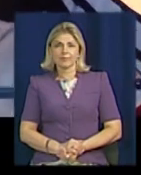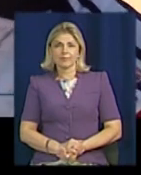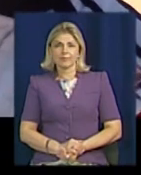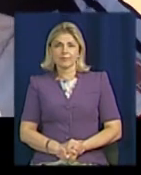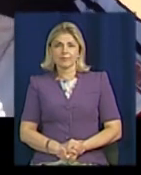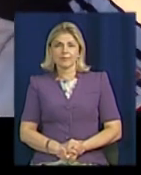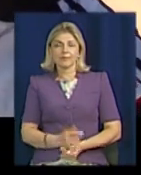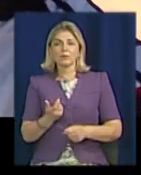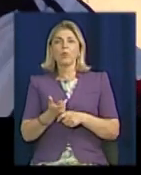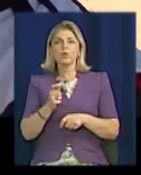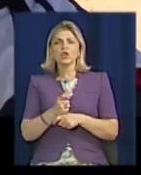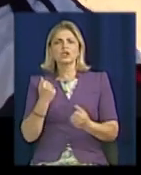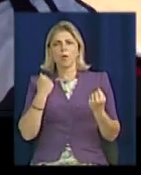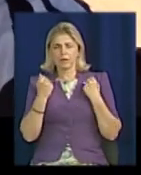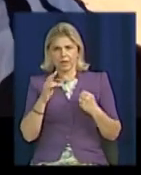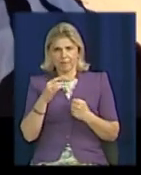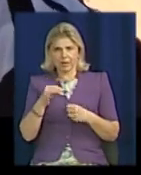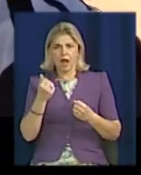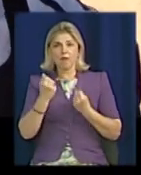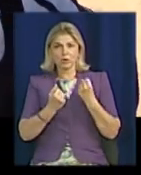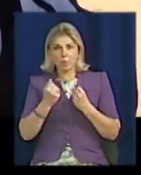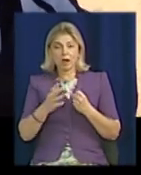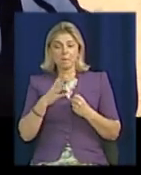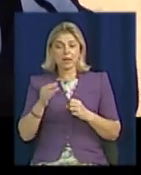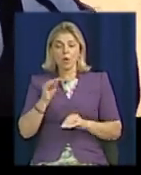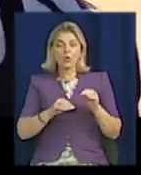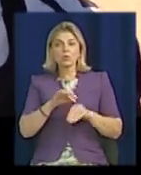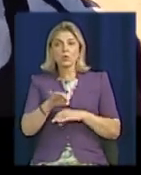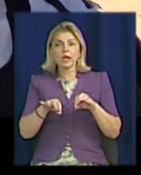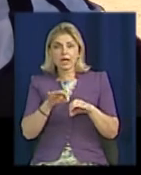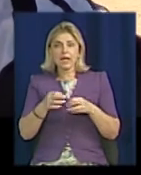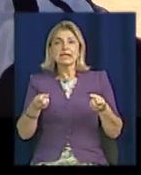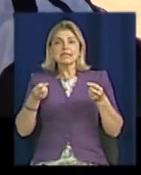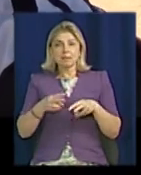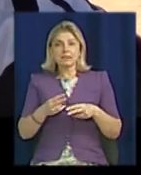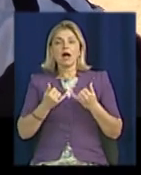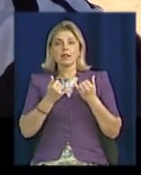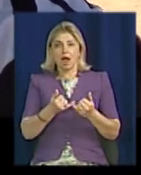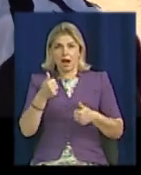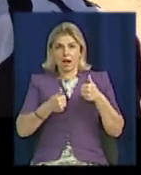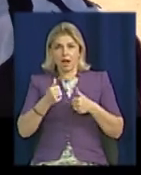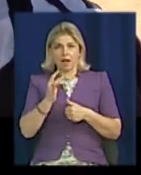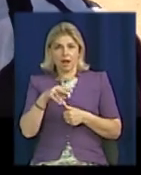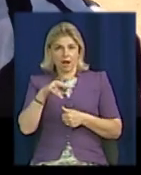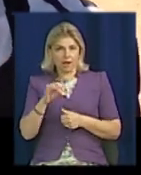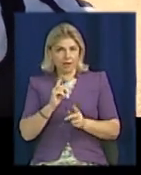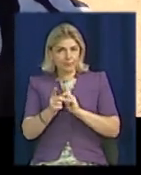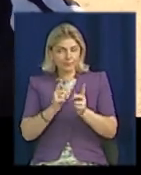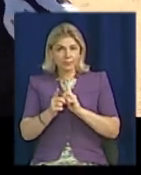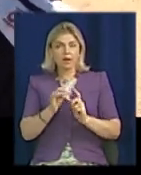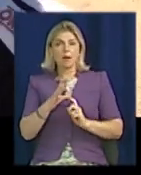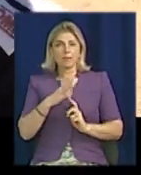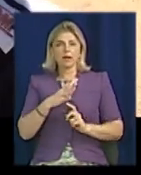Дуже такий спортивний автомобіль. Він був сконструйований спеціально для ралі. Їх було зроблено там всього,